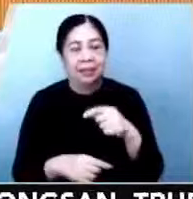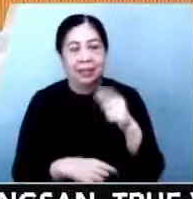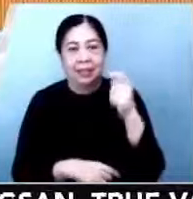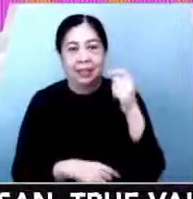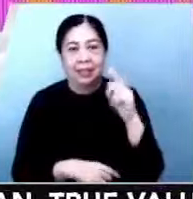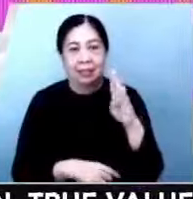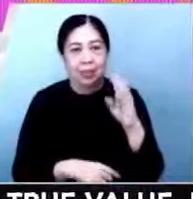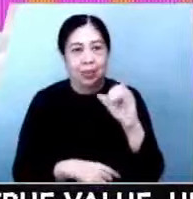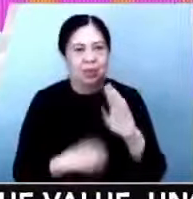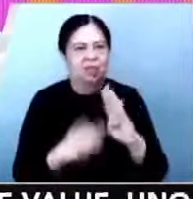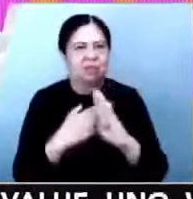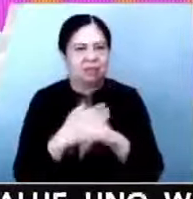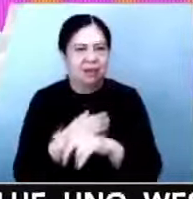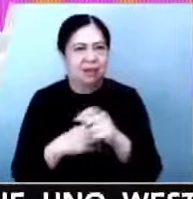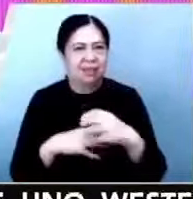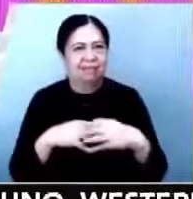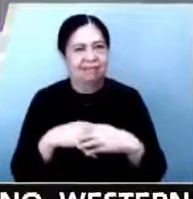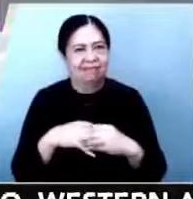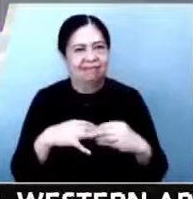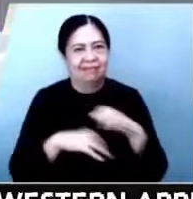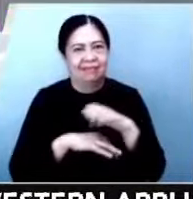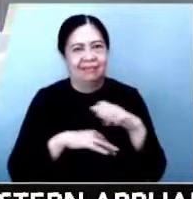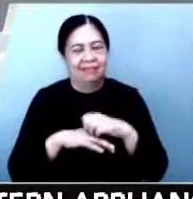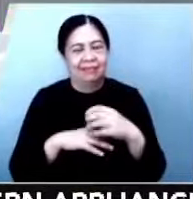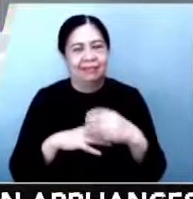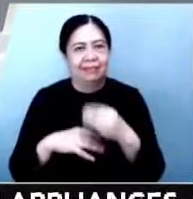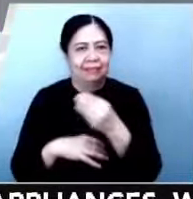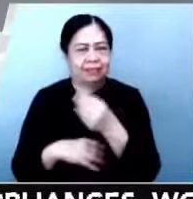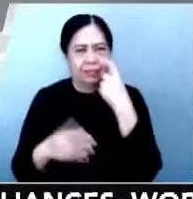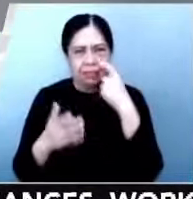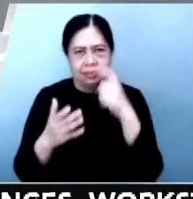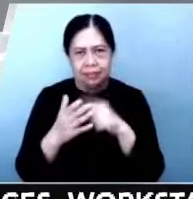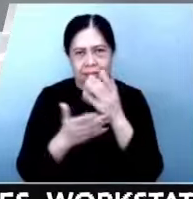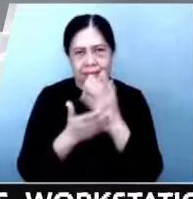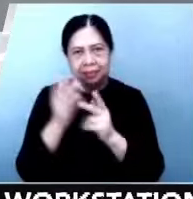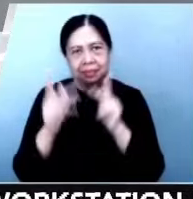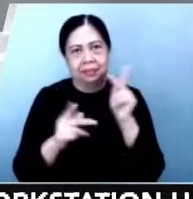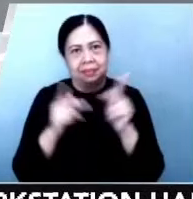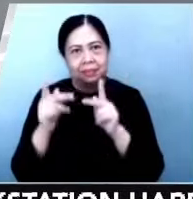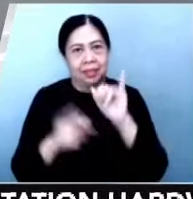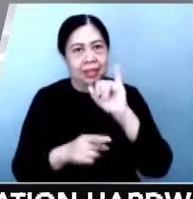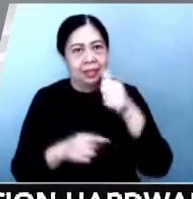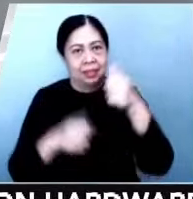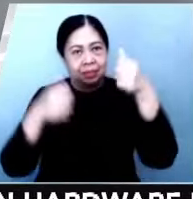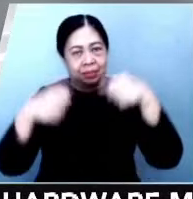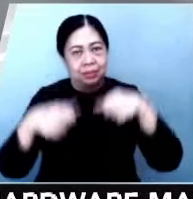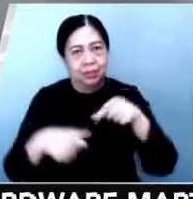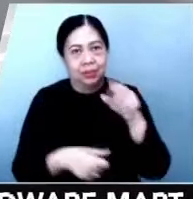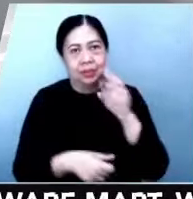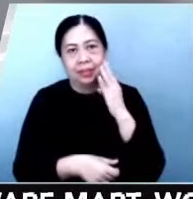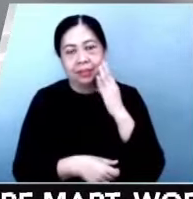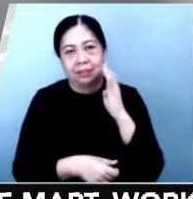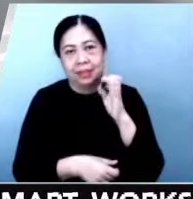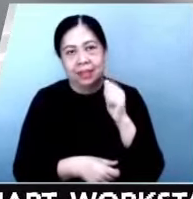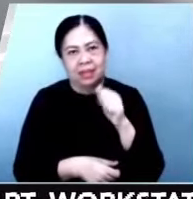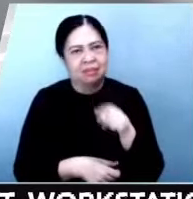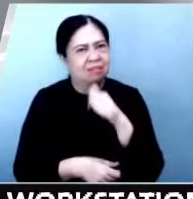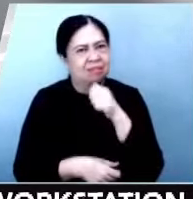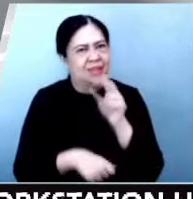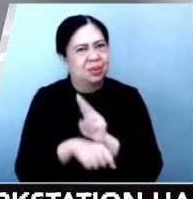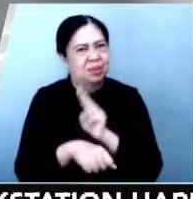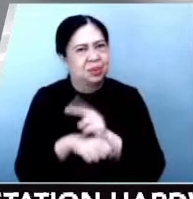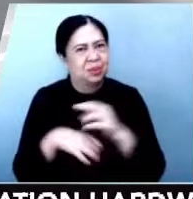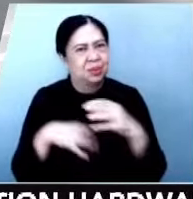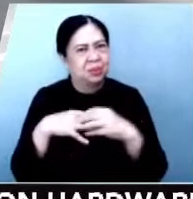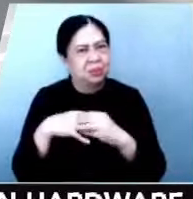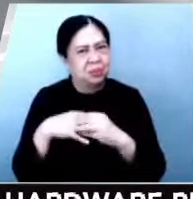na raw ni Bea ang engagement ring. Napansin na rin ang ilang netizen sa IG posts ni Bea na hindi na niya suot ang